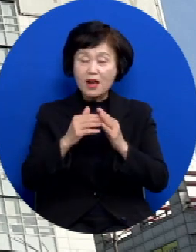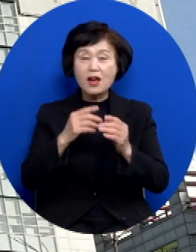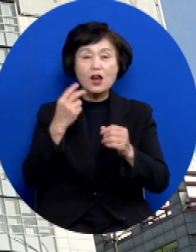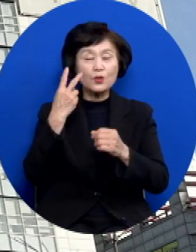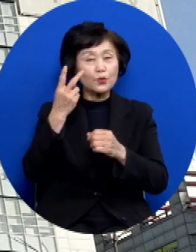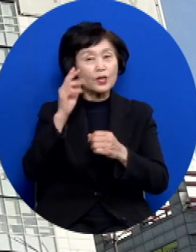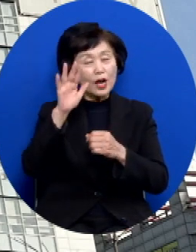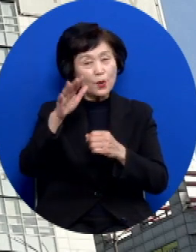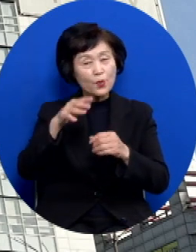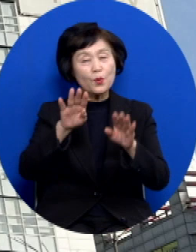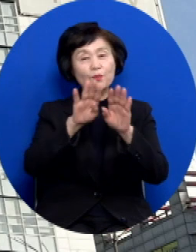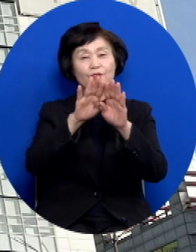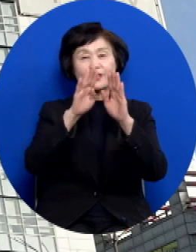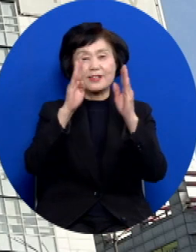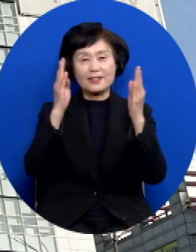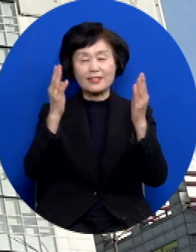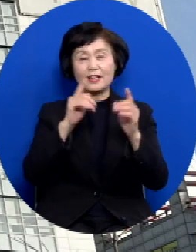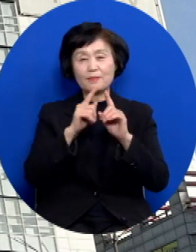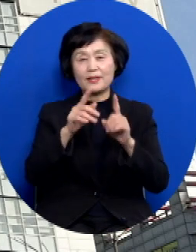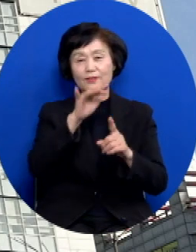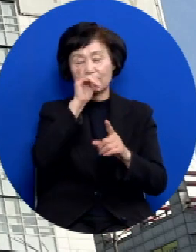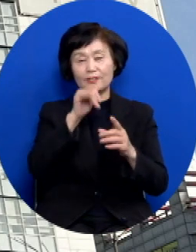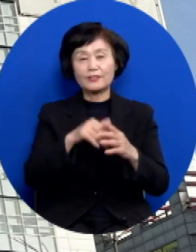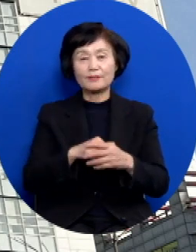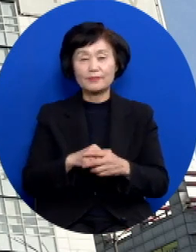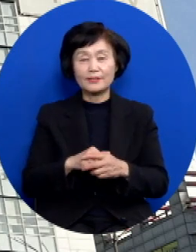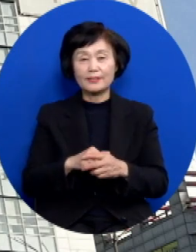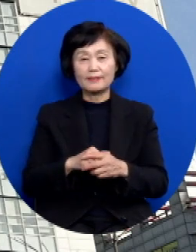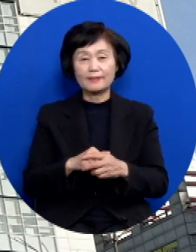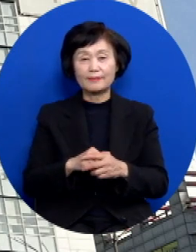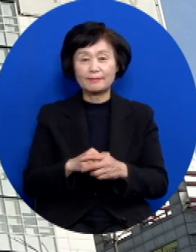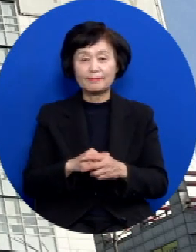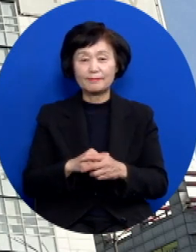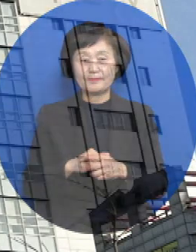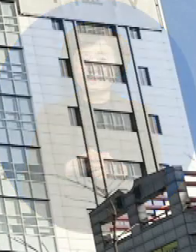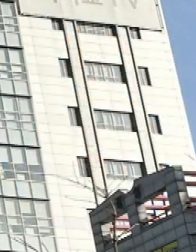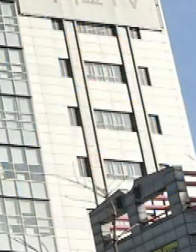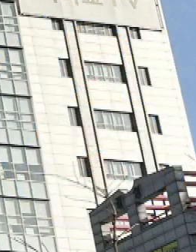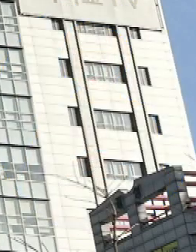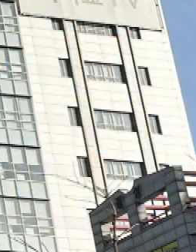마무리 작업에 박차를 가하고 있다고 전했습니다. 지금까지 오늘의 주요 단신이었습니다.